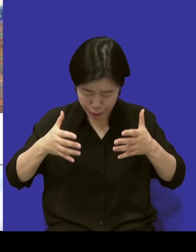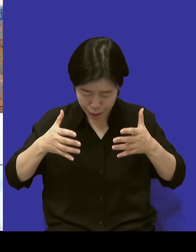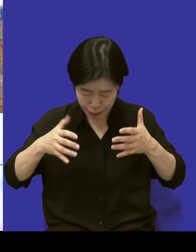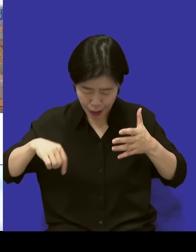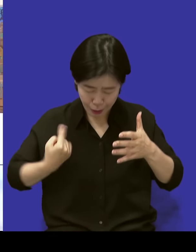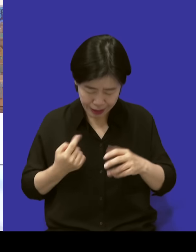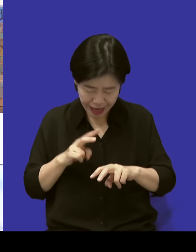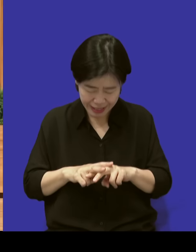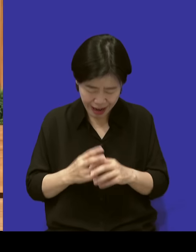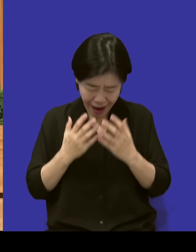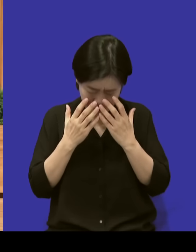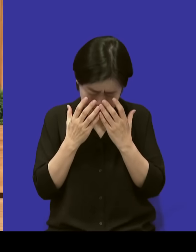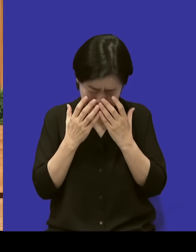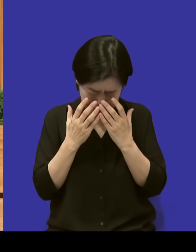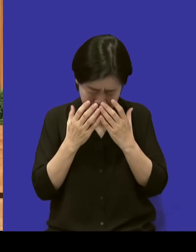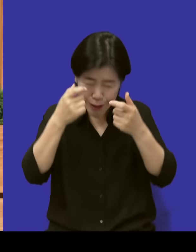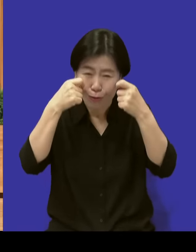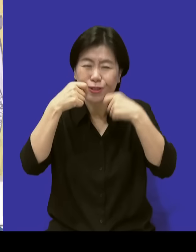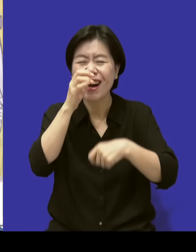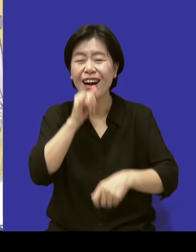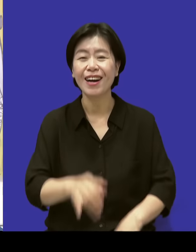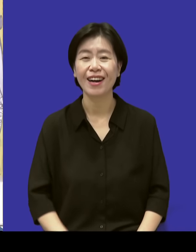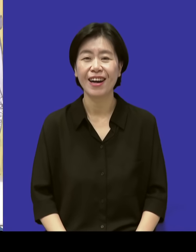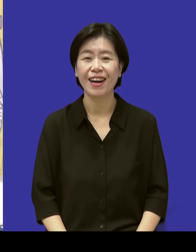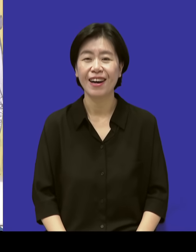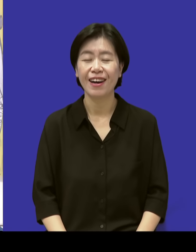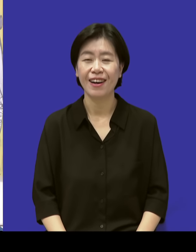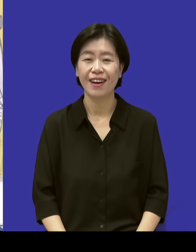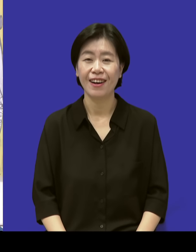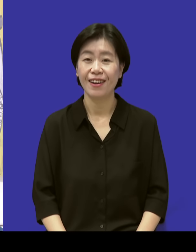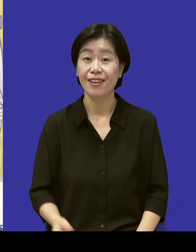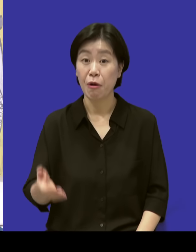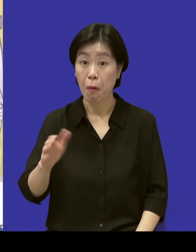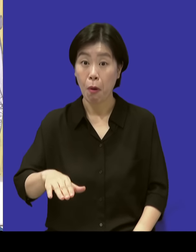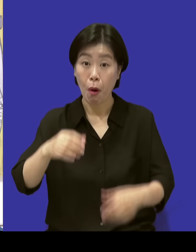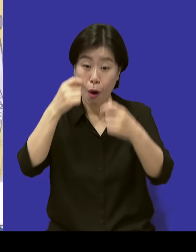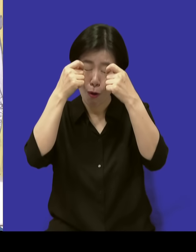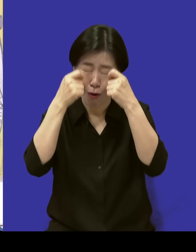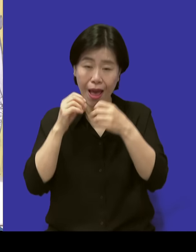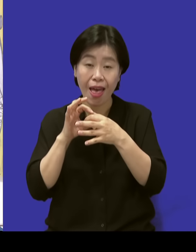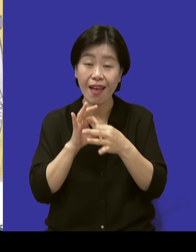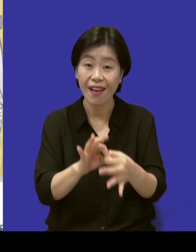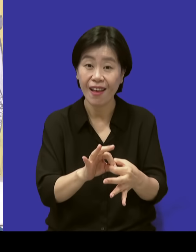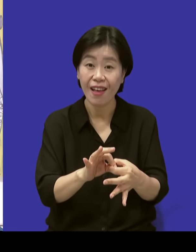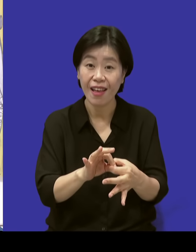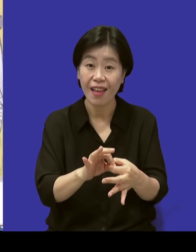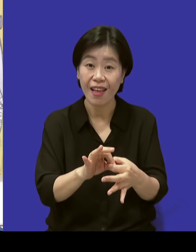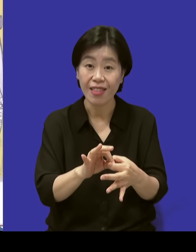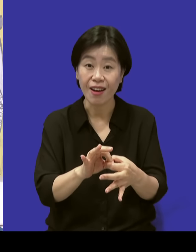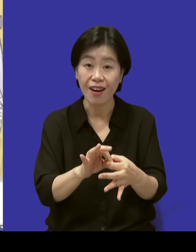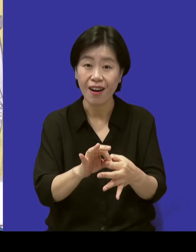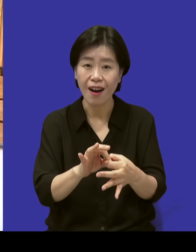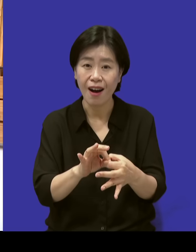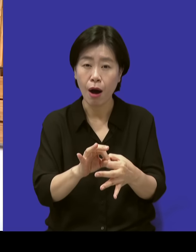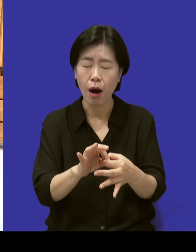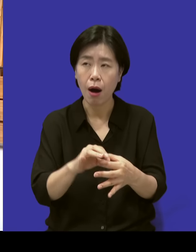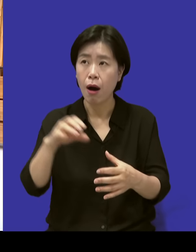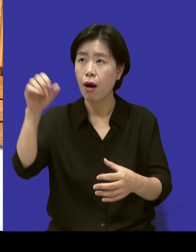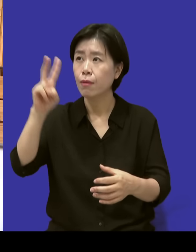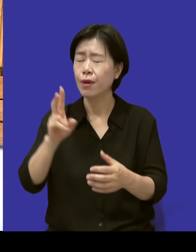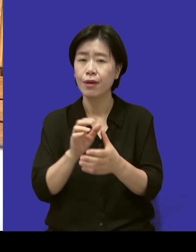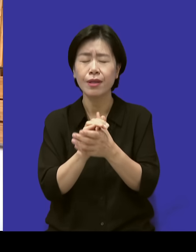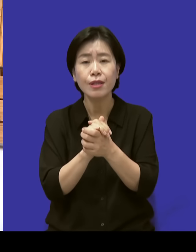이렇게 울었어요. 막 한참 울다 보니까 예. 이렇게 은혜를 받은 기도를 하고 싶잖아요. 예.